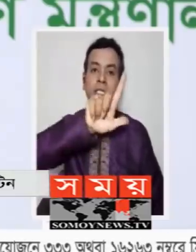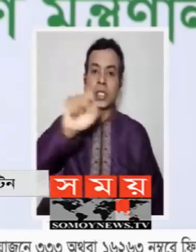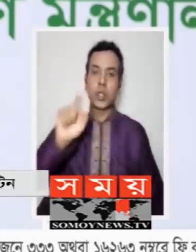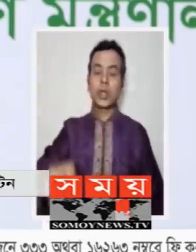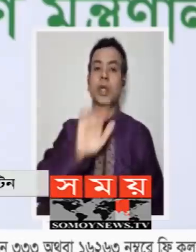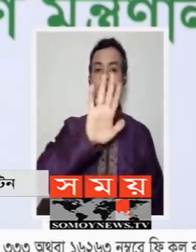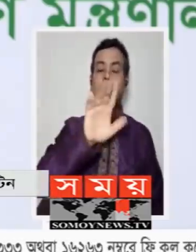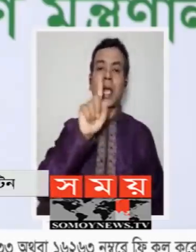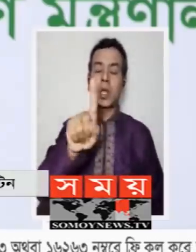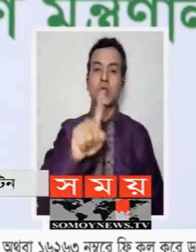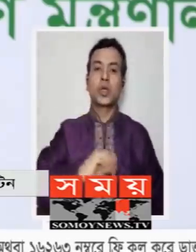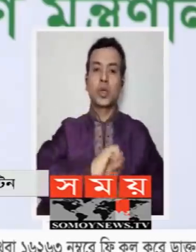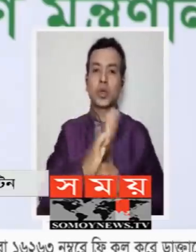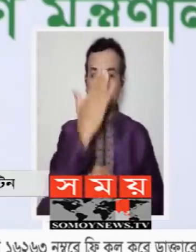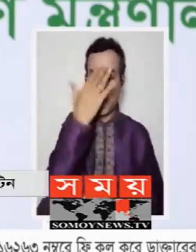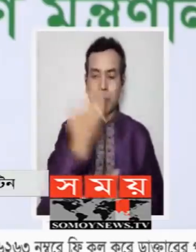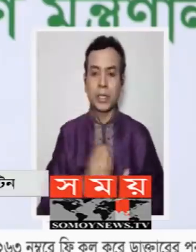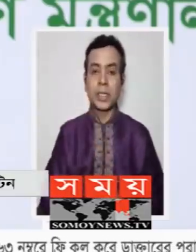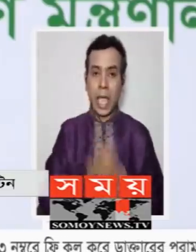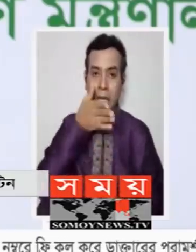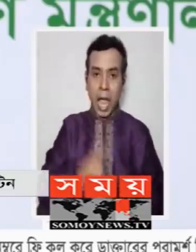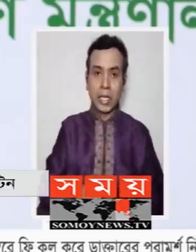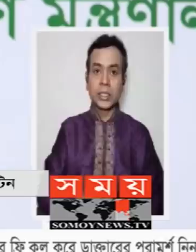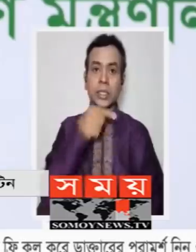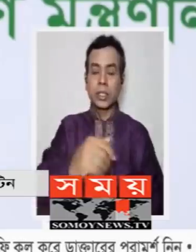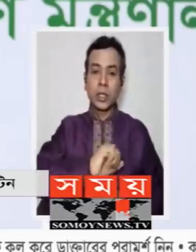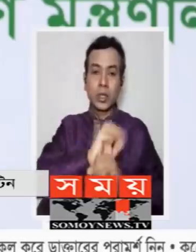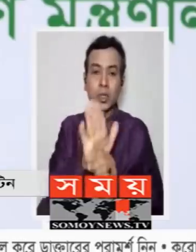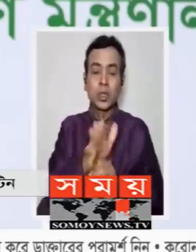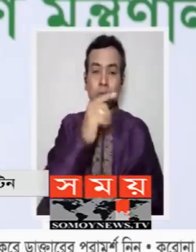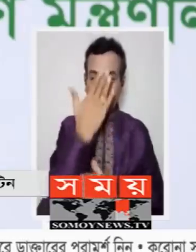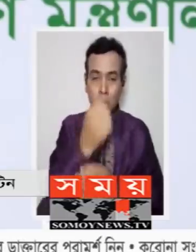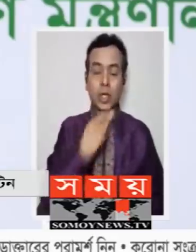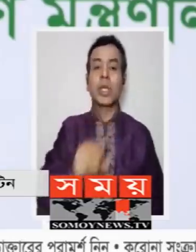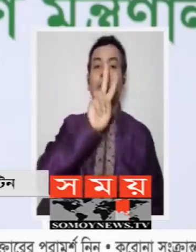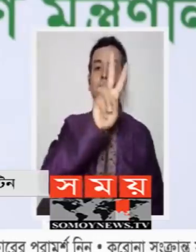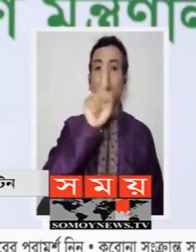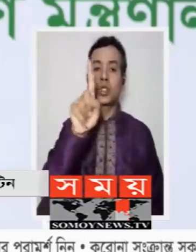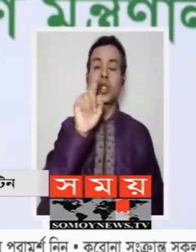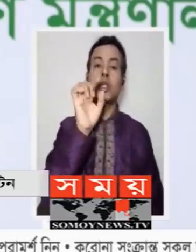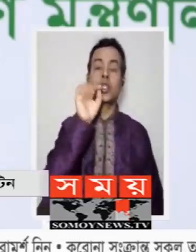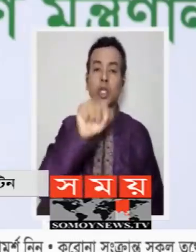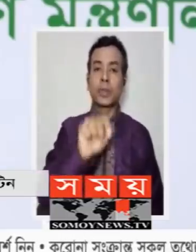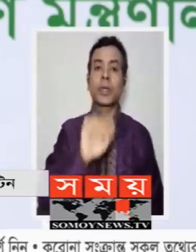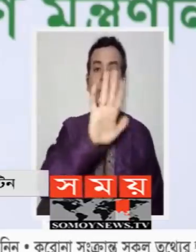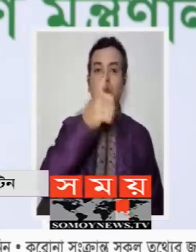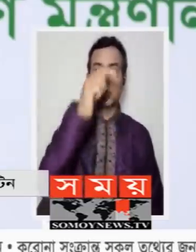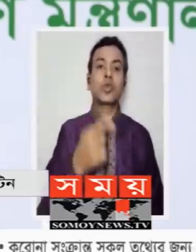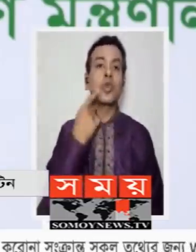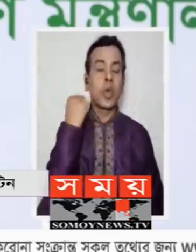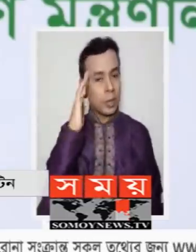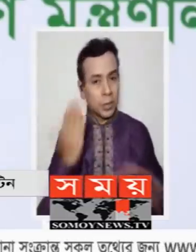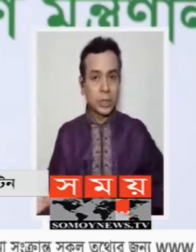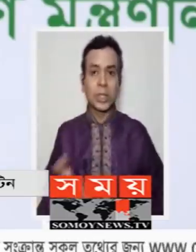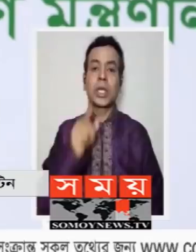24 ঘন্টায় নতুন করে আইসোলেশনে এসেছেন 182 জন, ছাড় পেয়েছেন 65 জন। বর্তমানে আইসোলেশনে আছেন 4,770 জন,